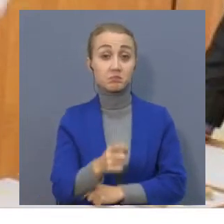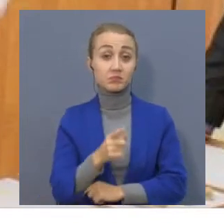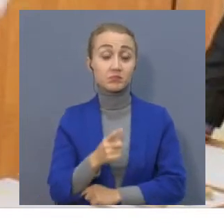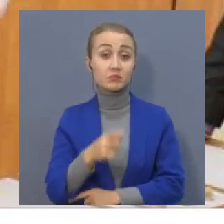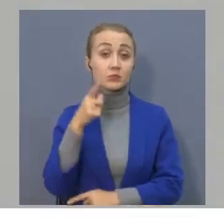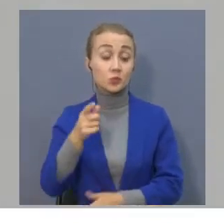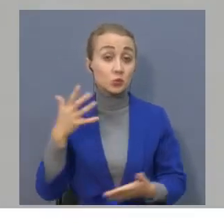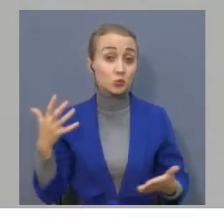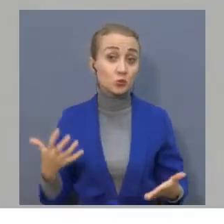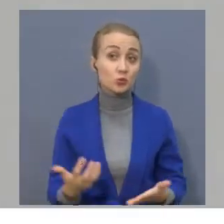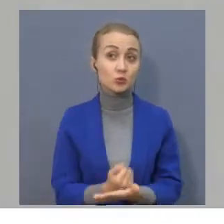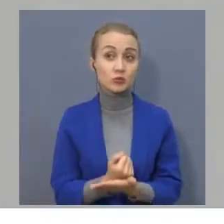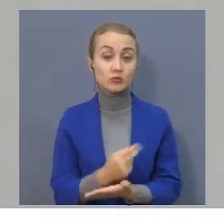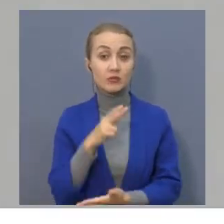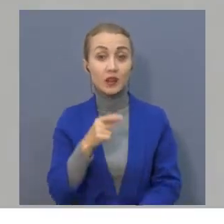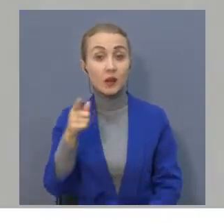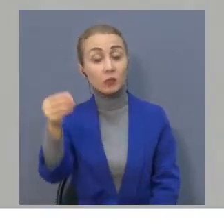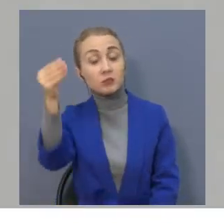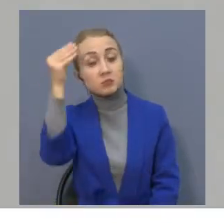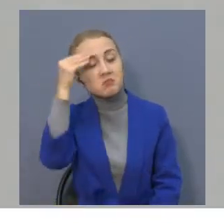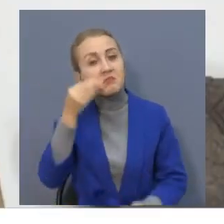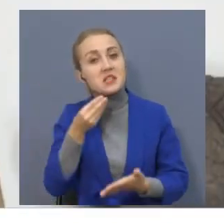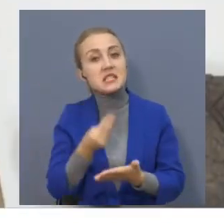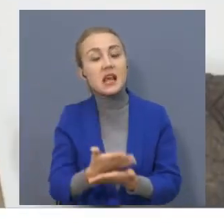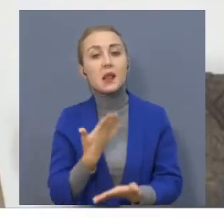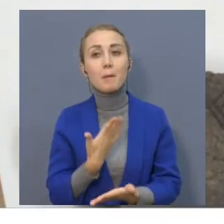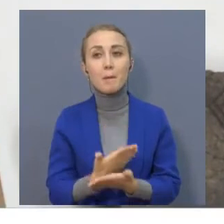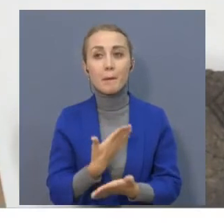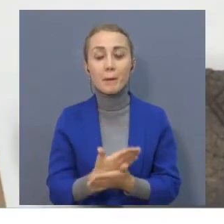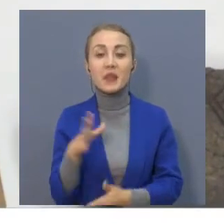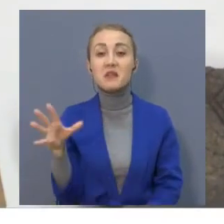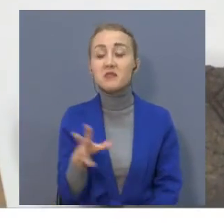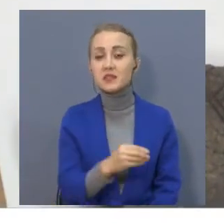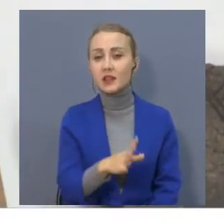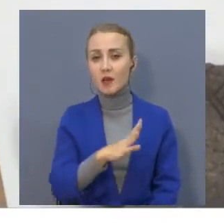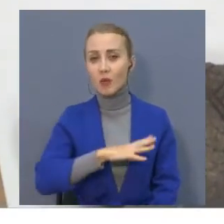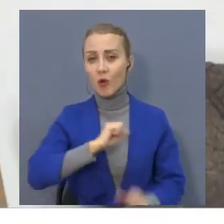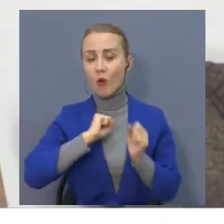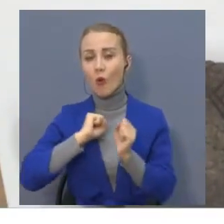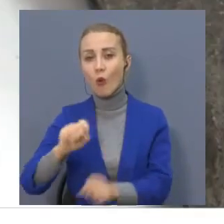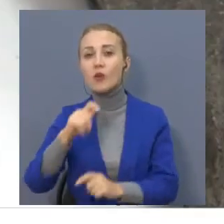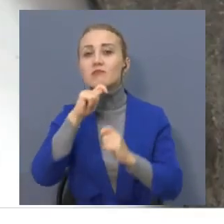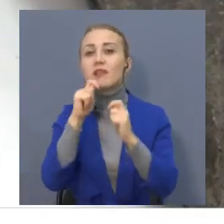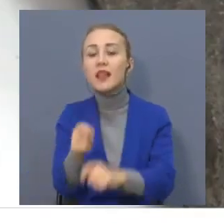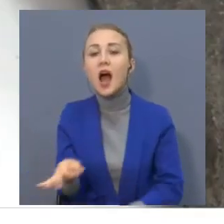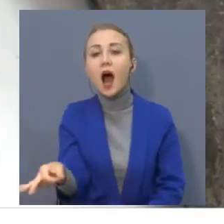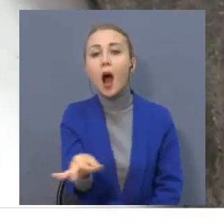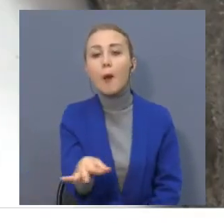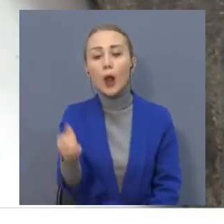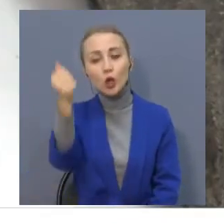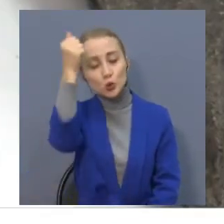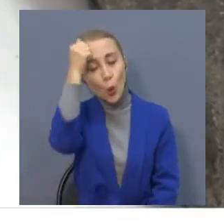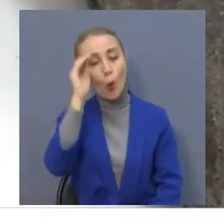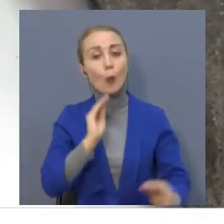жәдігерлер табылған жерге барып зерттеу жүргізген. Талдау барысында жәдігерлердің қола дәуіріне тиесілі екені анықталды, дейді мамандар. Оның